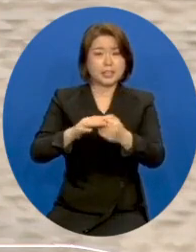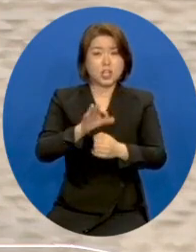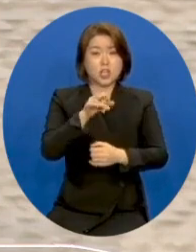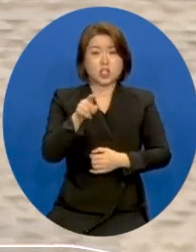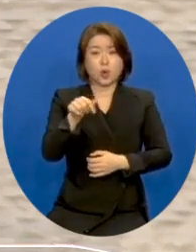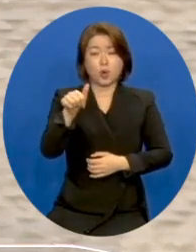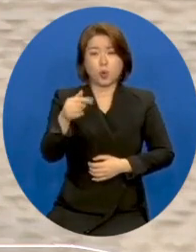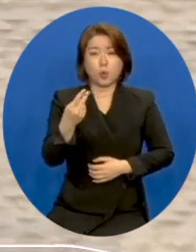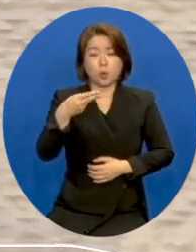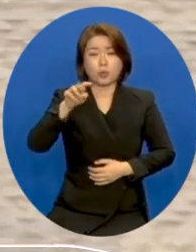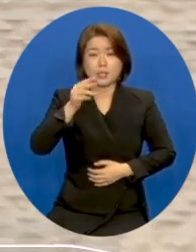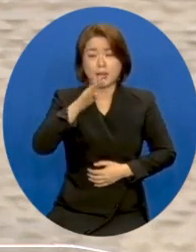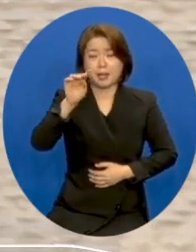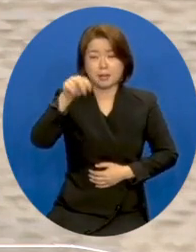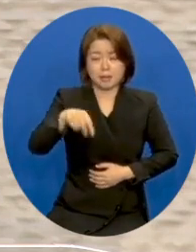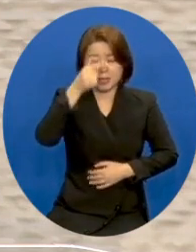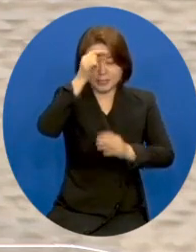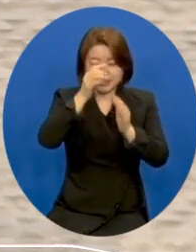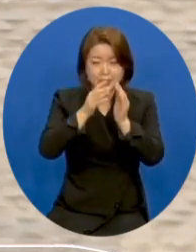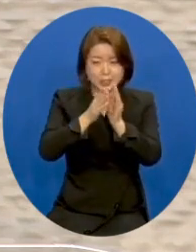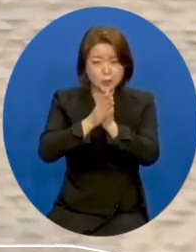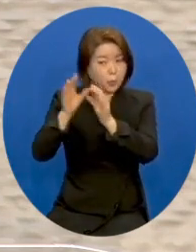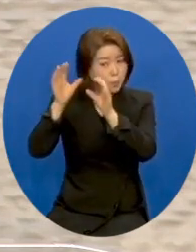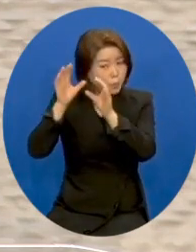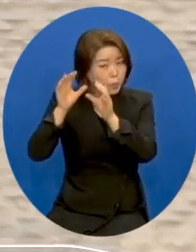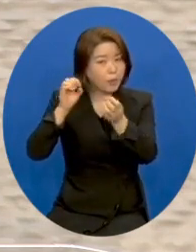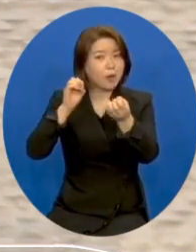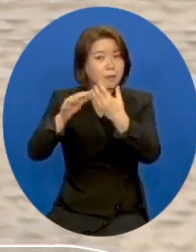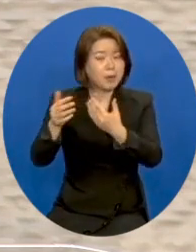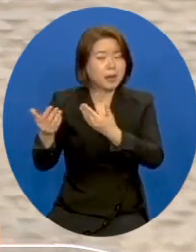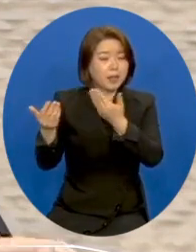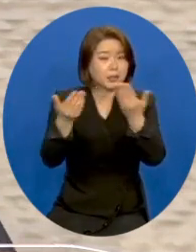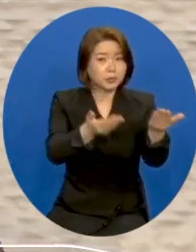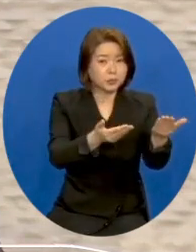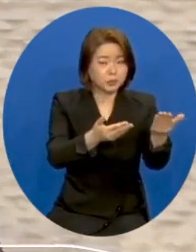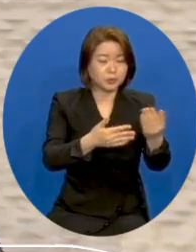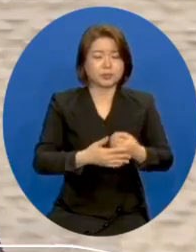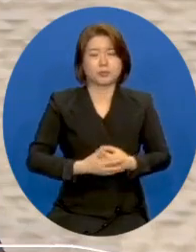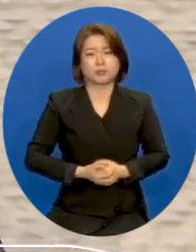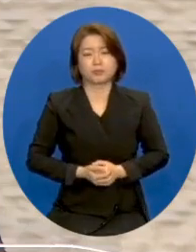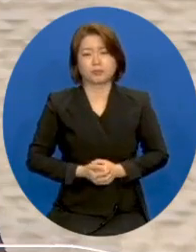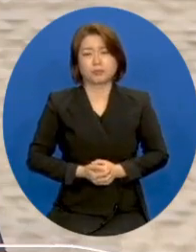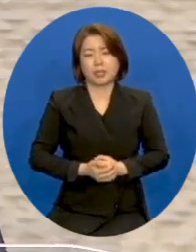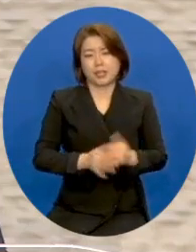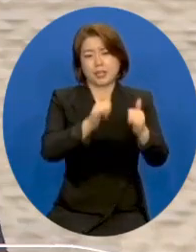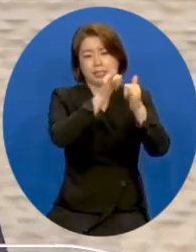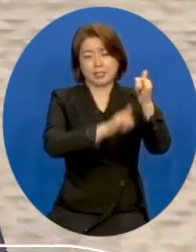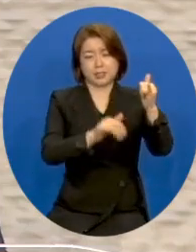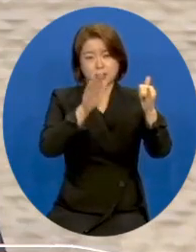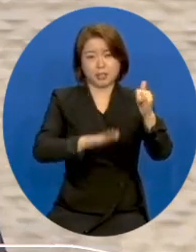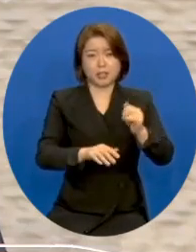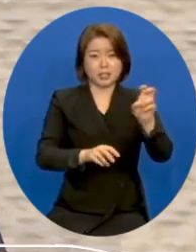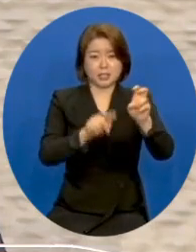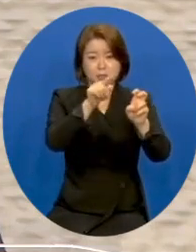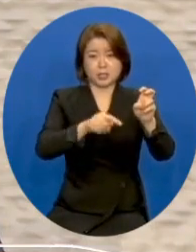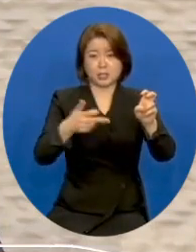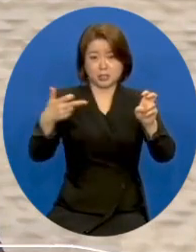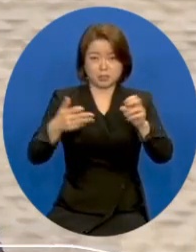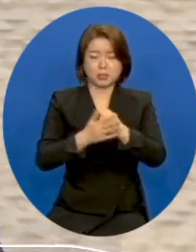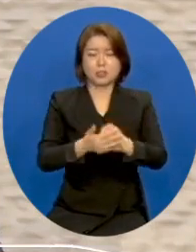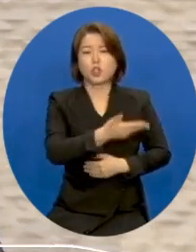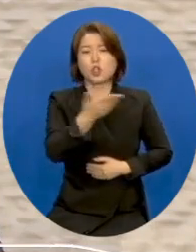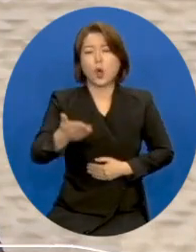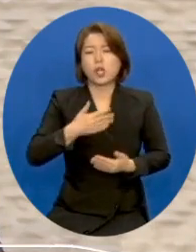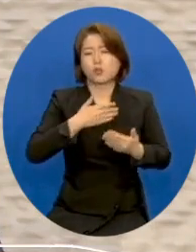기도를 하나님이 받으시고 그리고 여호사밧에게 응답하십니다. 역대하 20장 17절입니다. 너희는